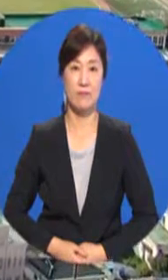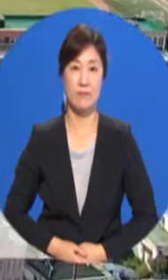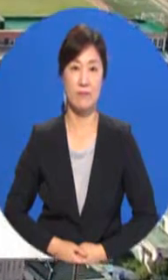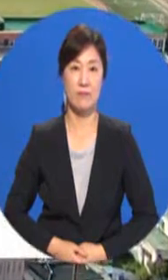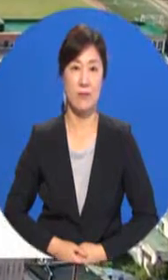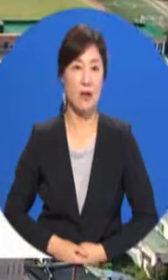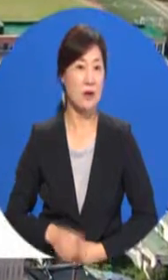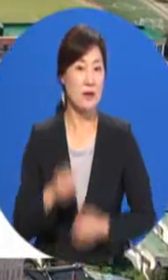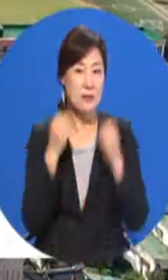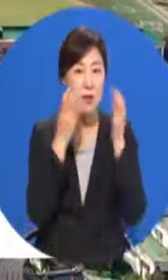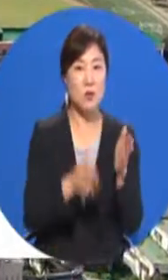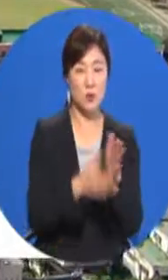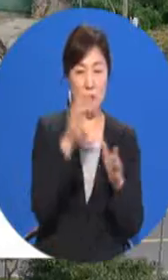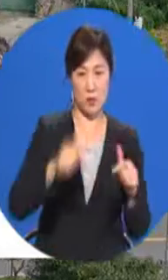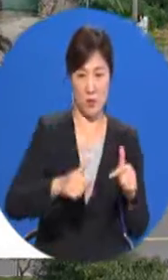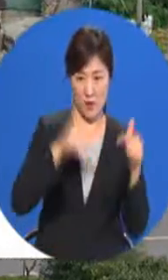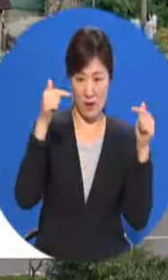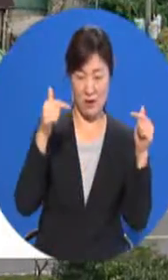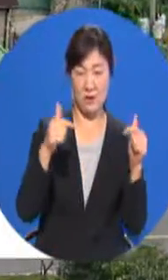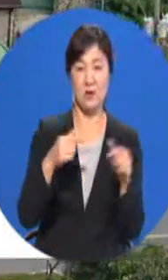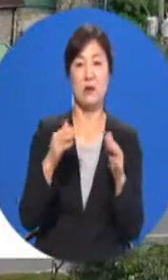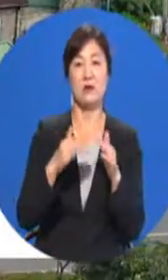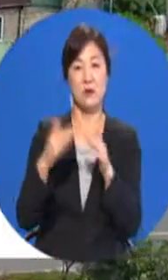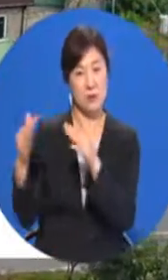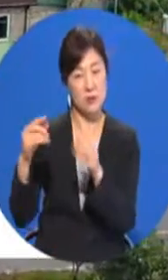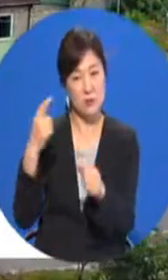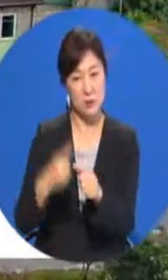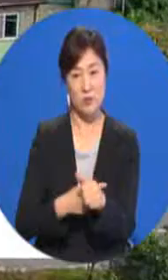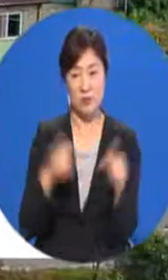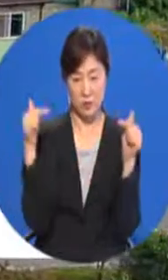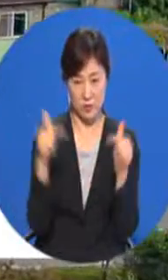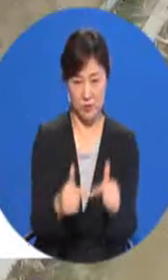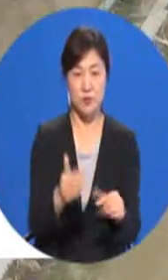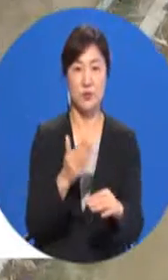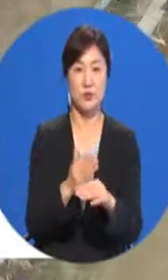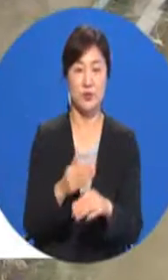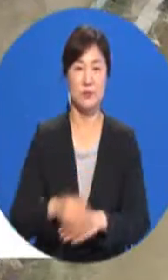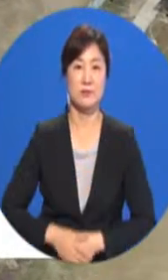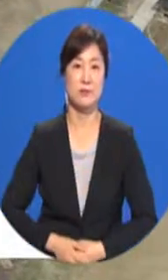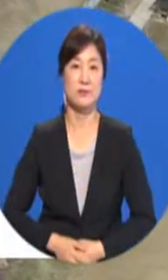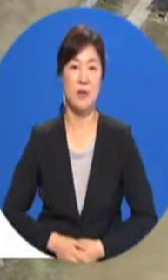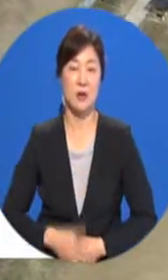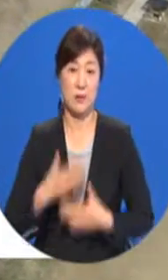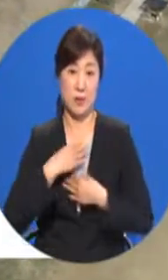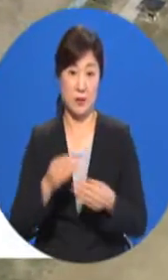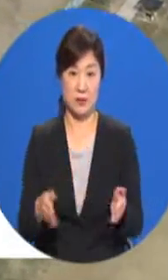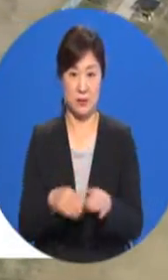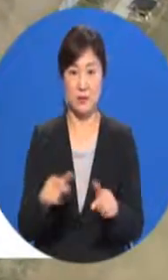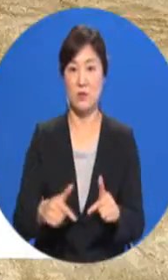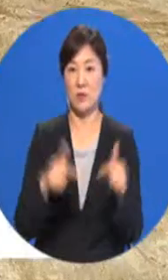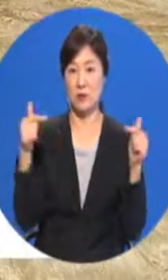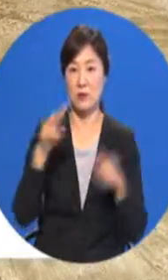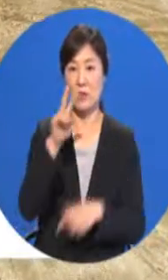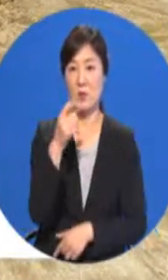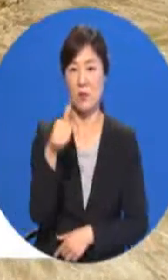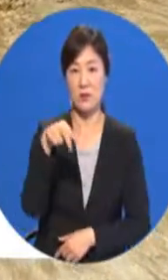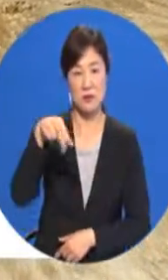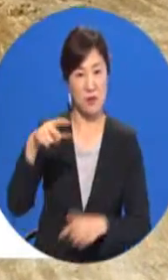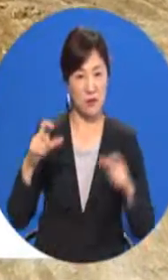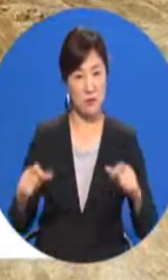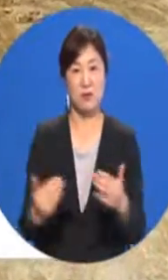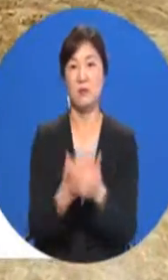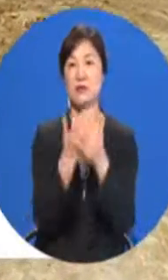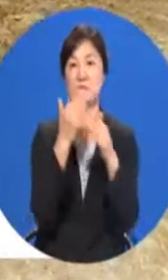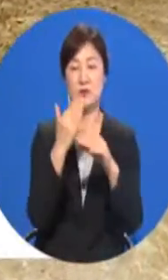신도시 확장과 인구 유출로 극심한 침체기를 겪었던 광양읍. 현재는 편의시설 확충과 목성지구 개발 등 지역 발전의